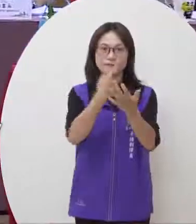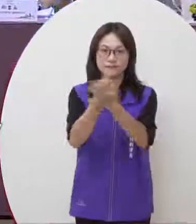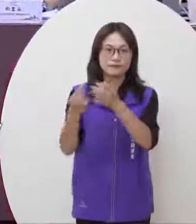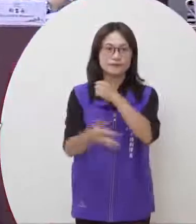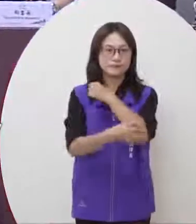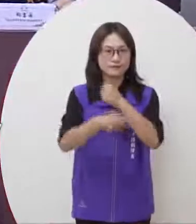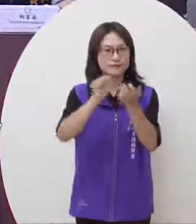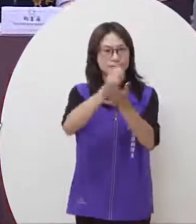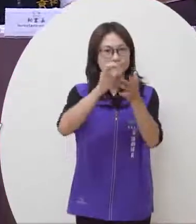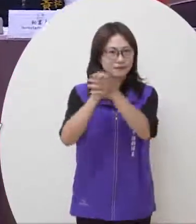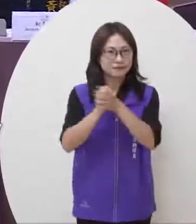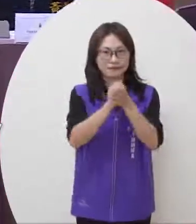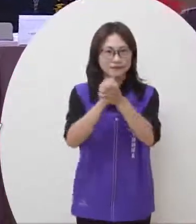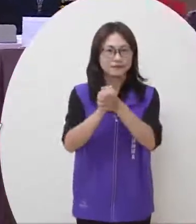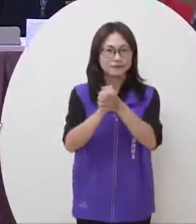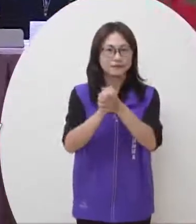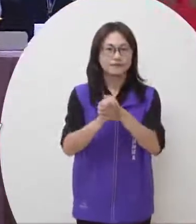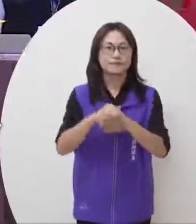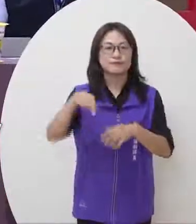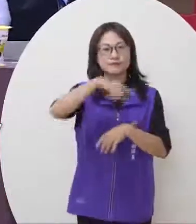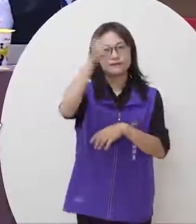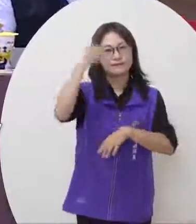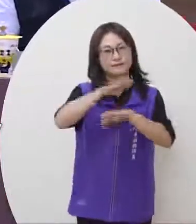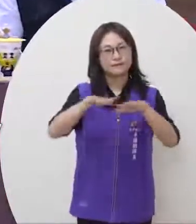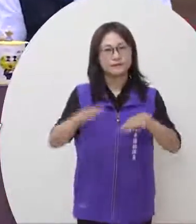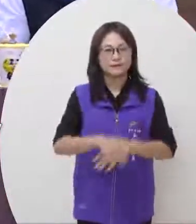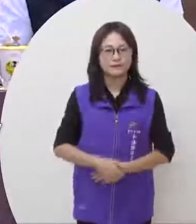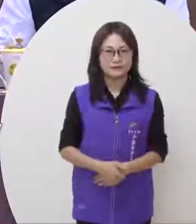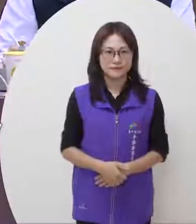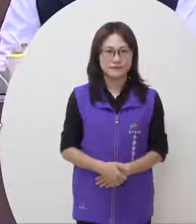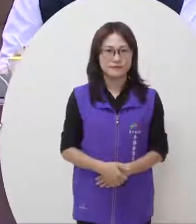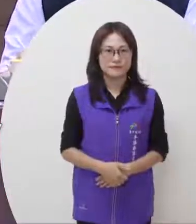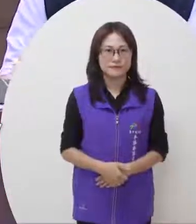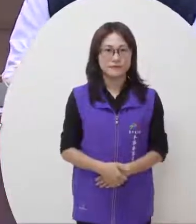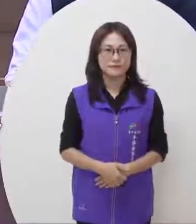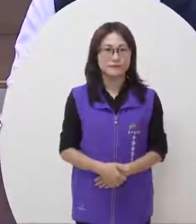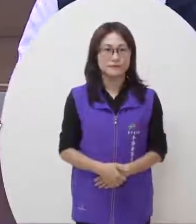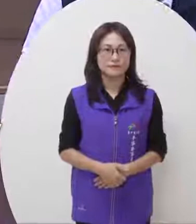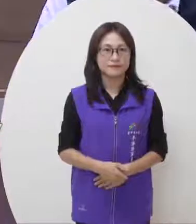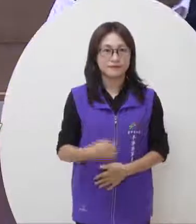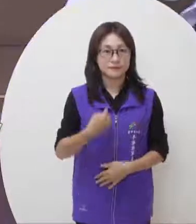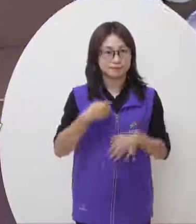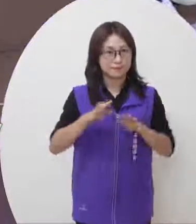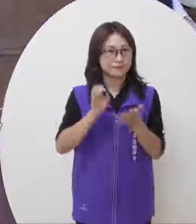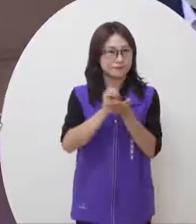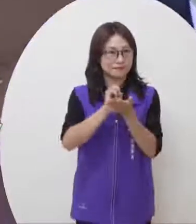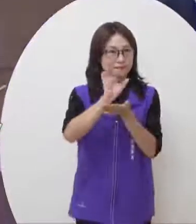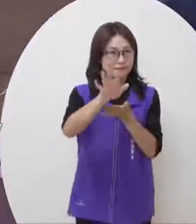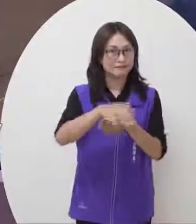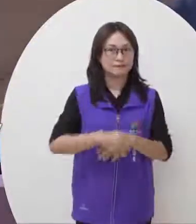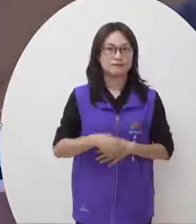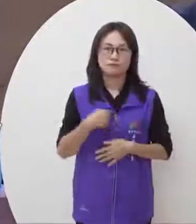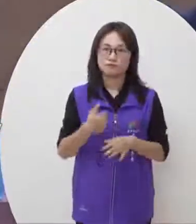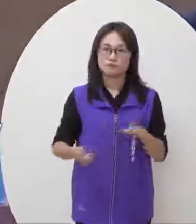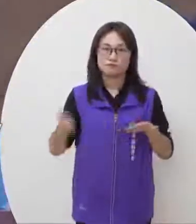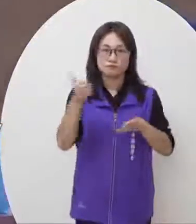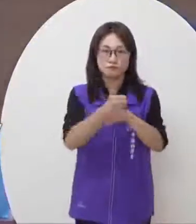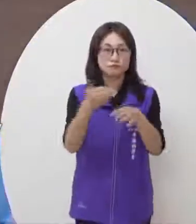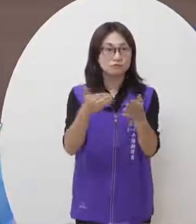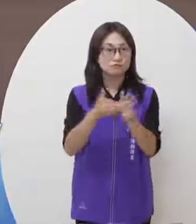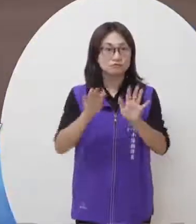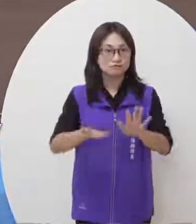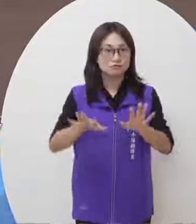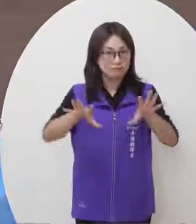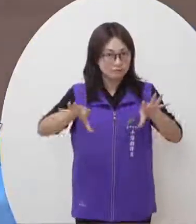士，各位好朋友、各位乡亲，大家早安。跟大家报告哈，这是我们上任以来第一次